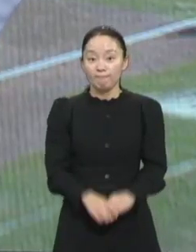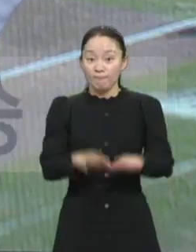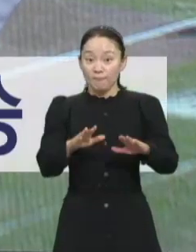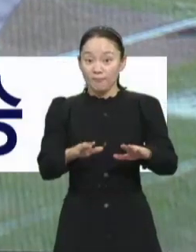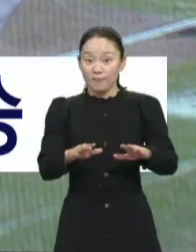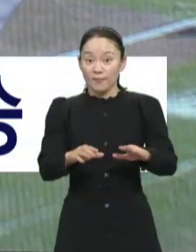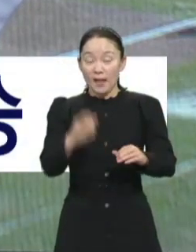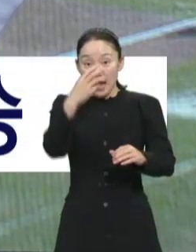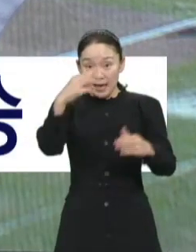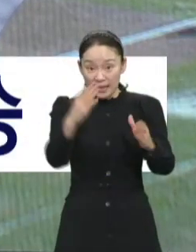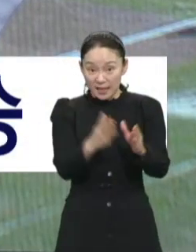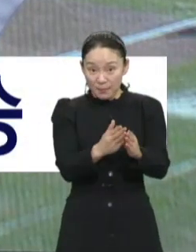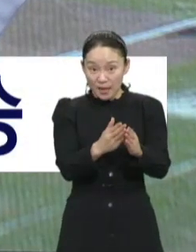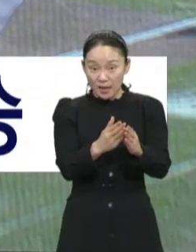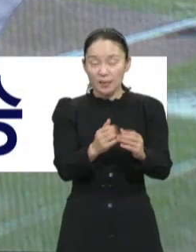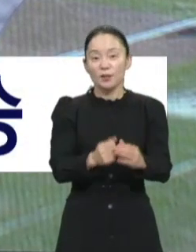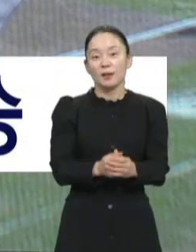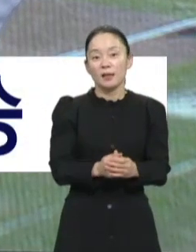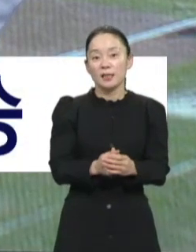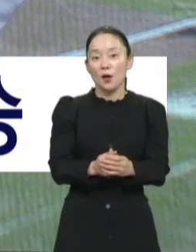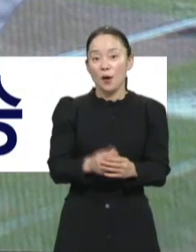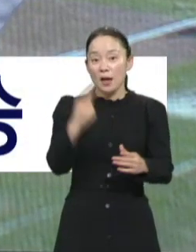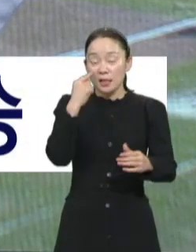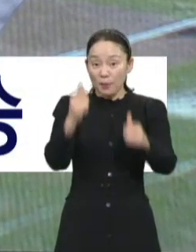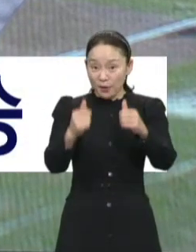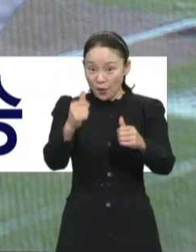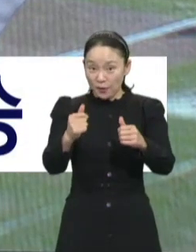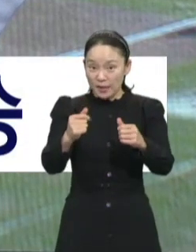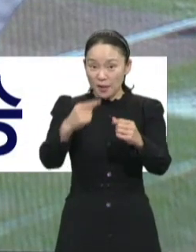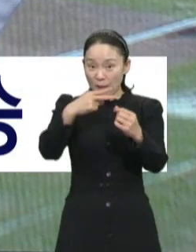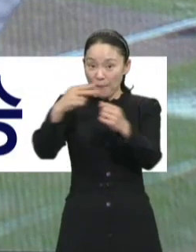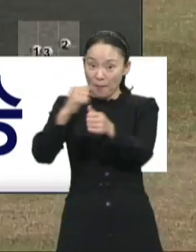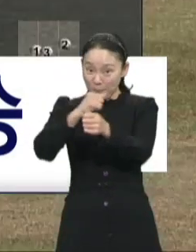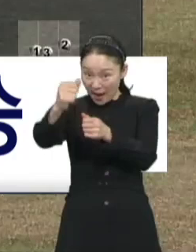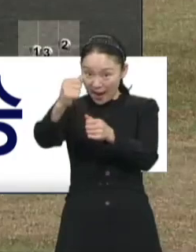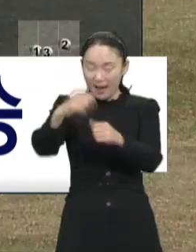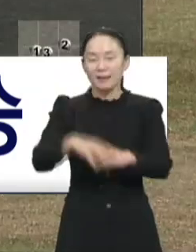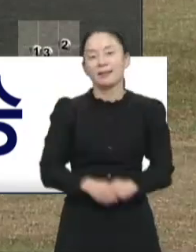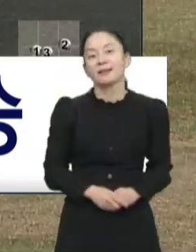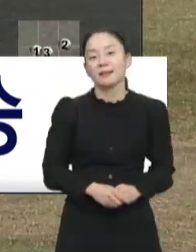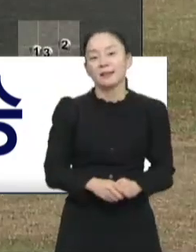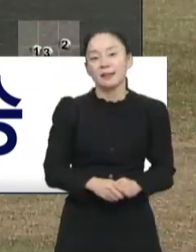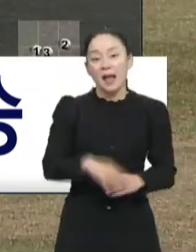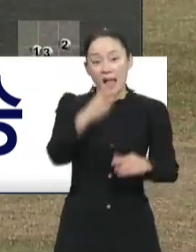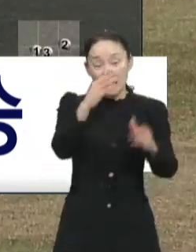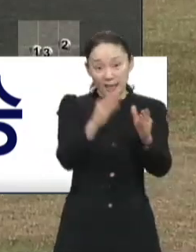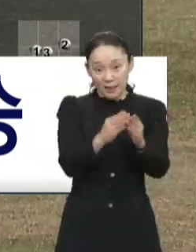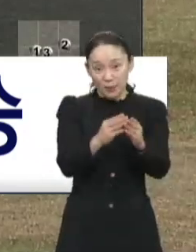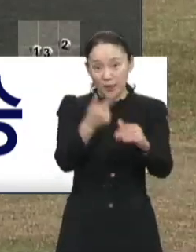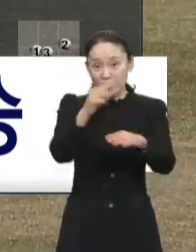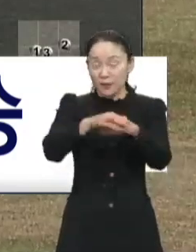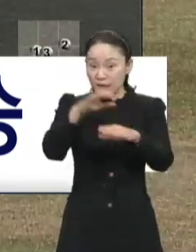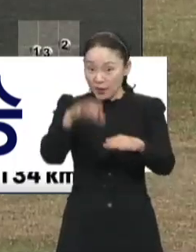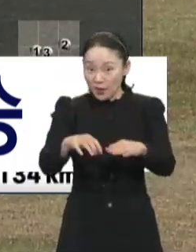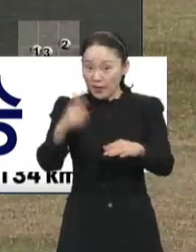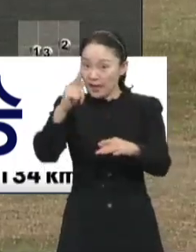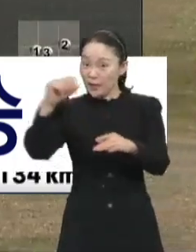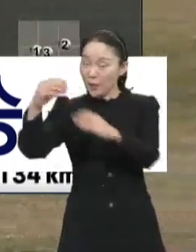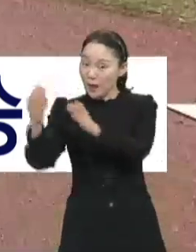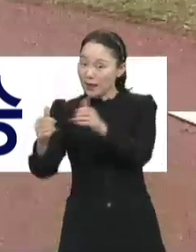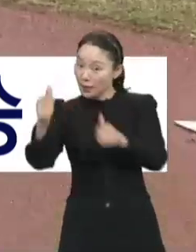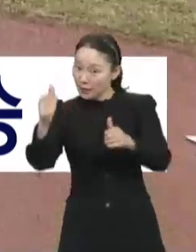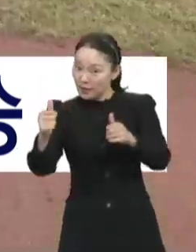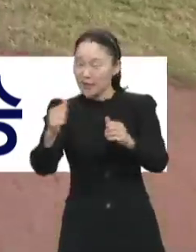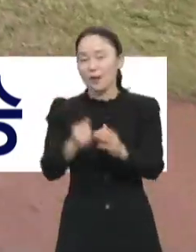한화 이글스가 투타 조화를 앞세워 10범 경기 2연승을 거뒀습니다 한화는 대전에서 열린 KT 1의 경기에서